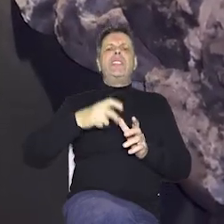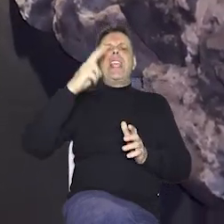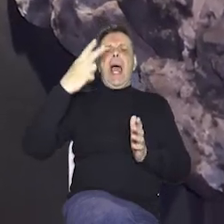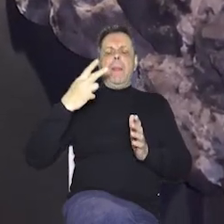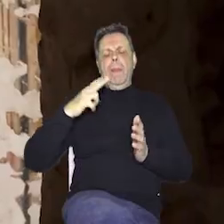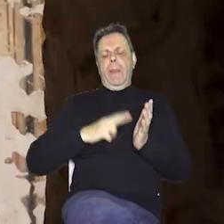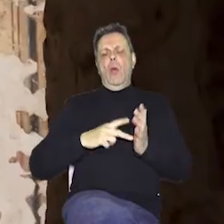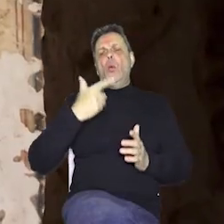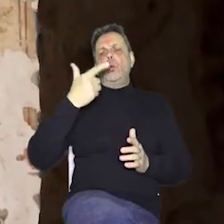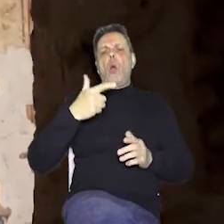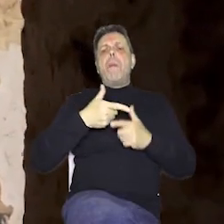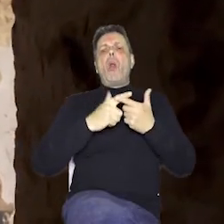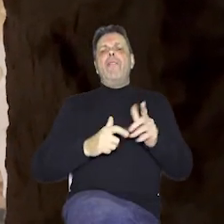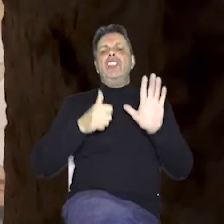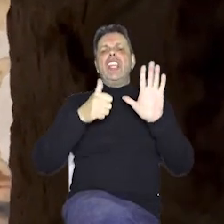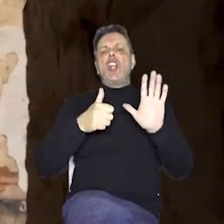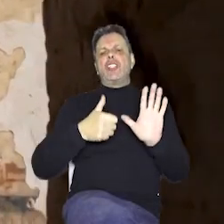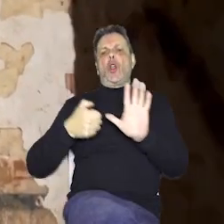6. stoljeća.